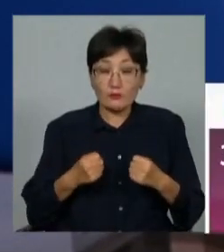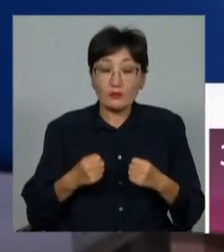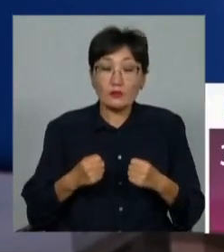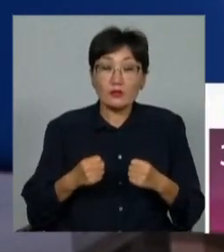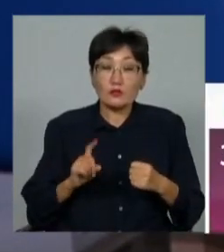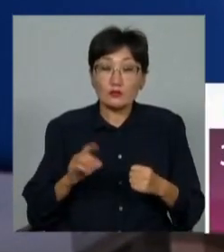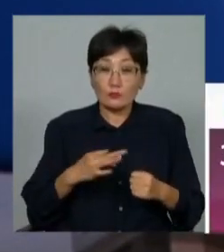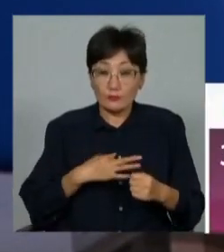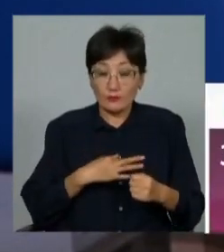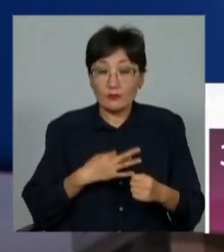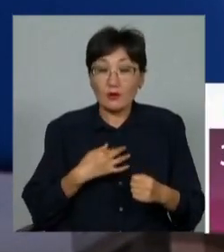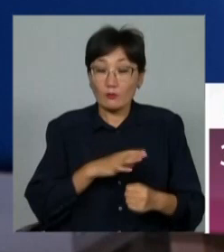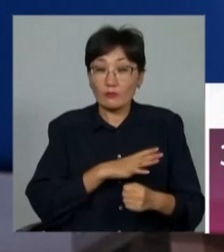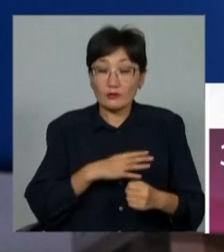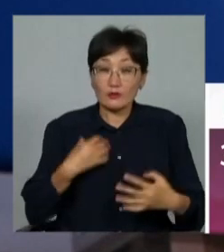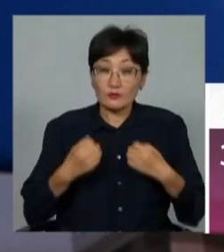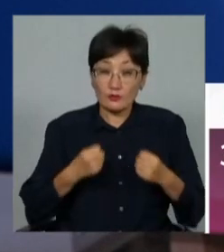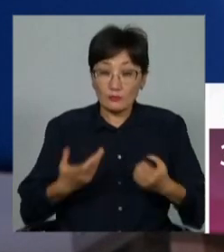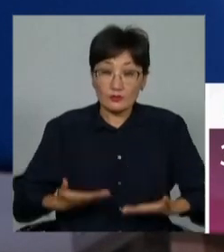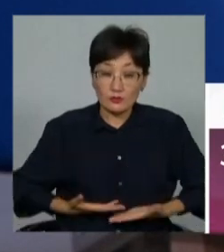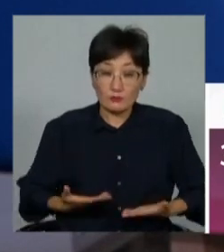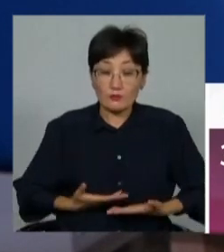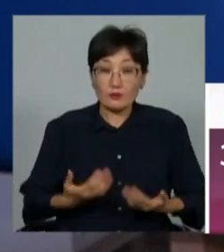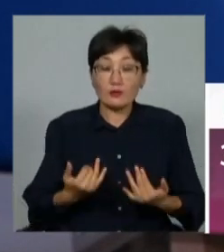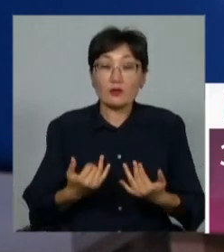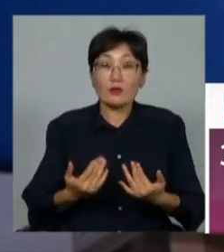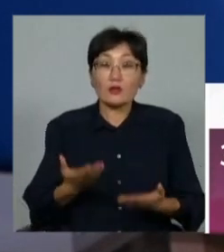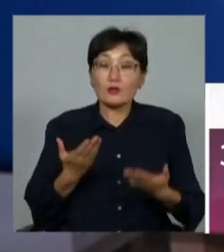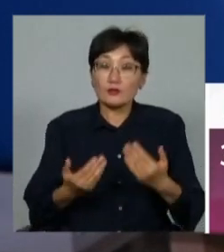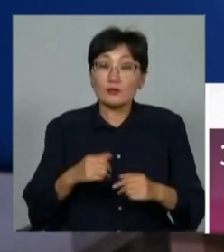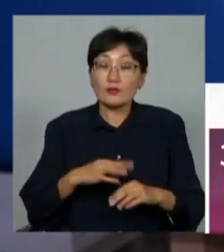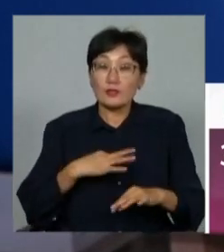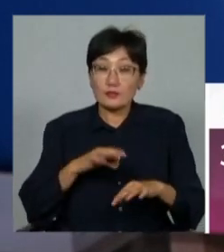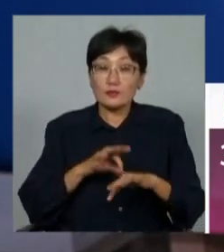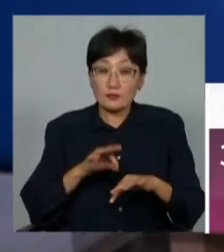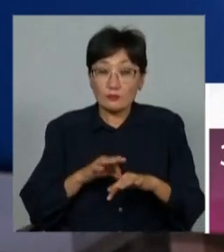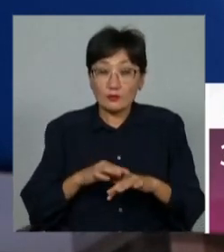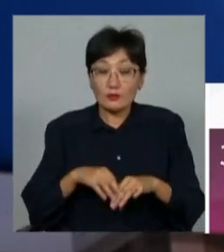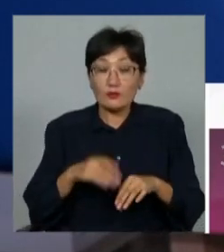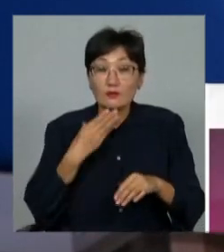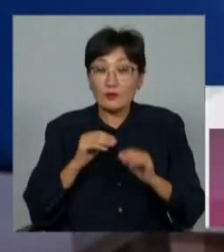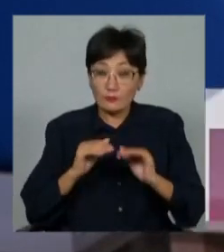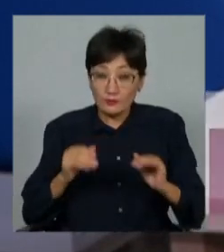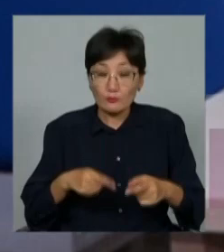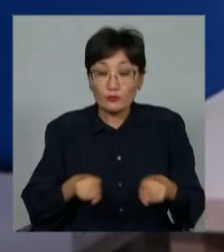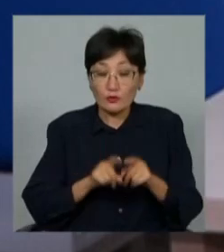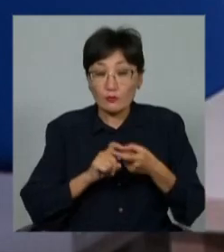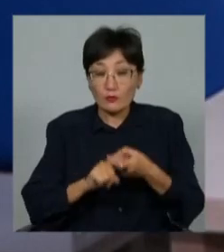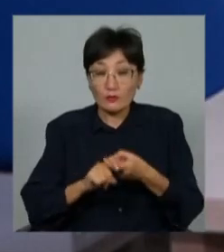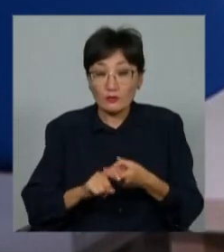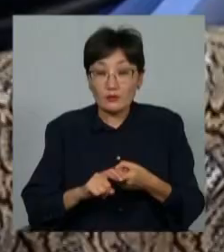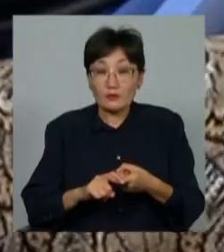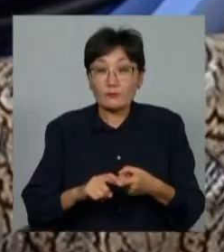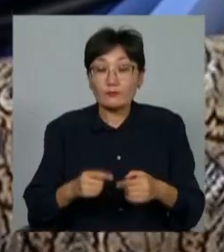балапандарым аман болсын. Мен ауыр қосым оларға да жұғады ғой сосын. Сол амандық үшін, саулық үшін алып атырмын